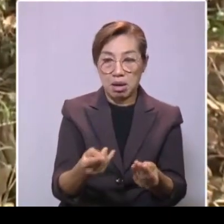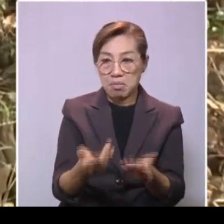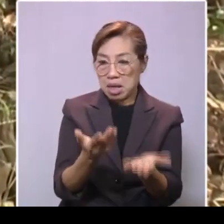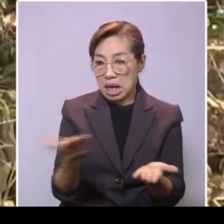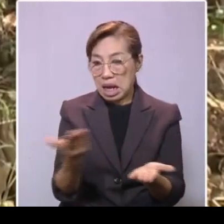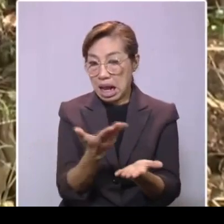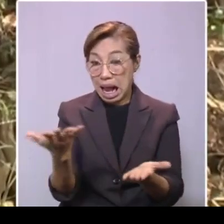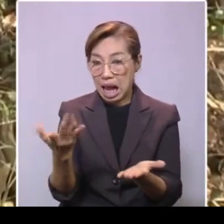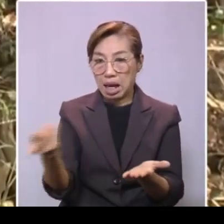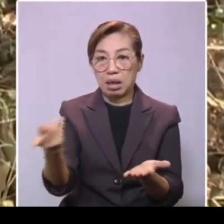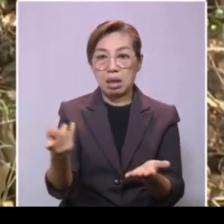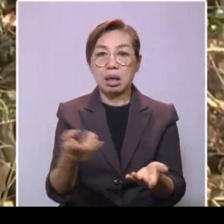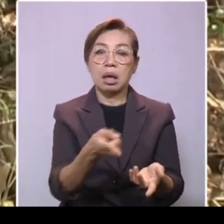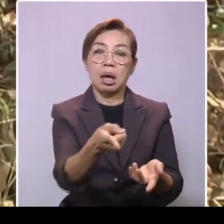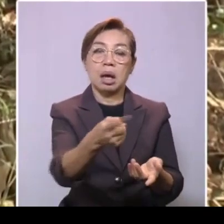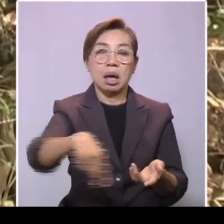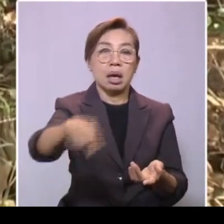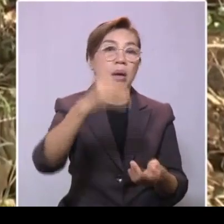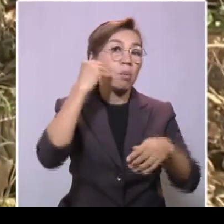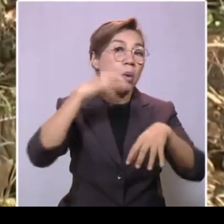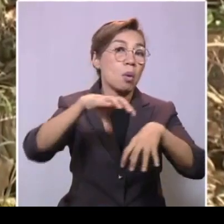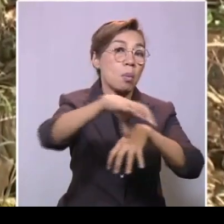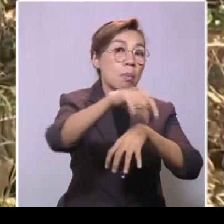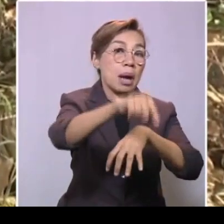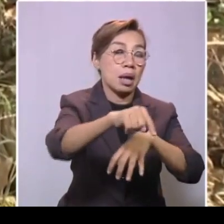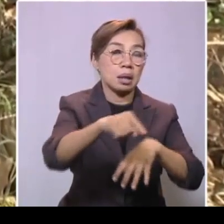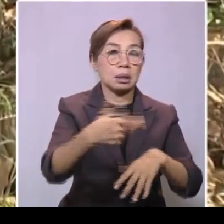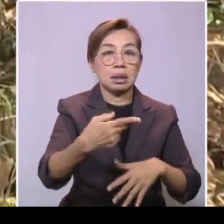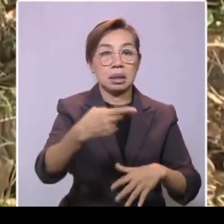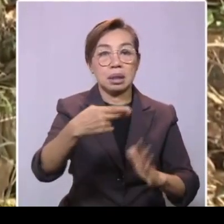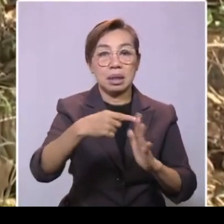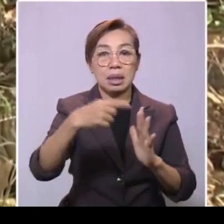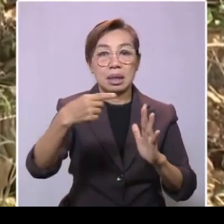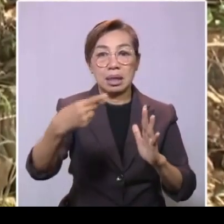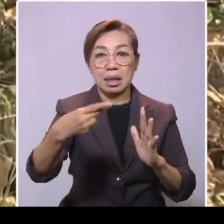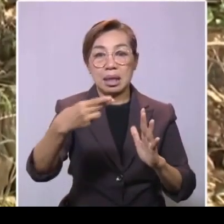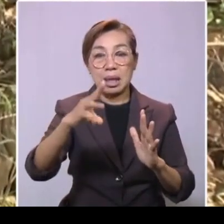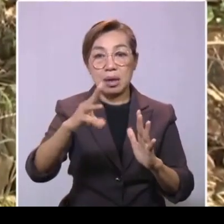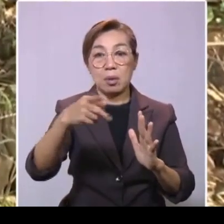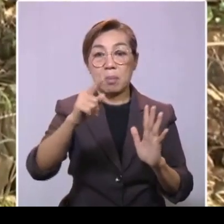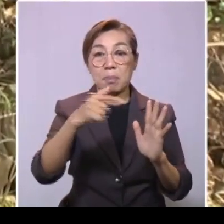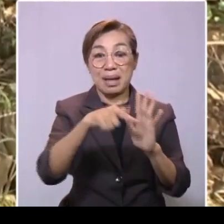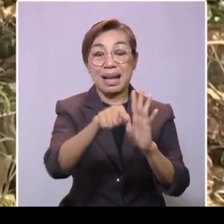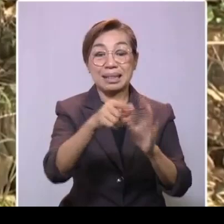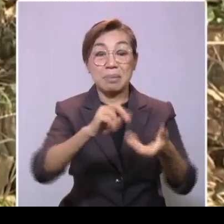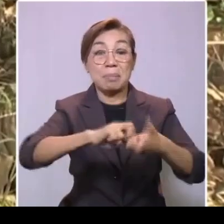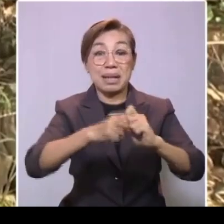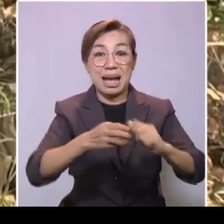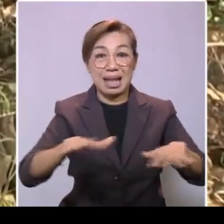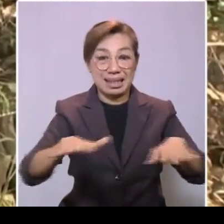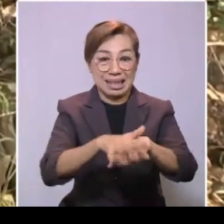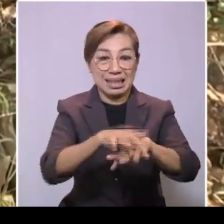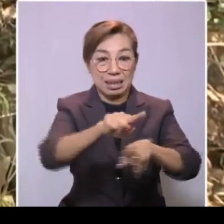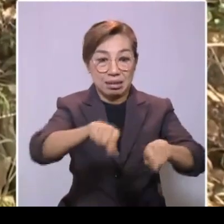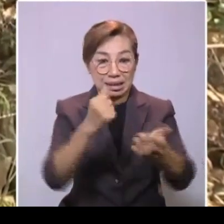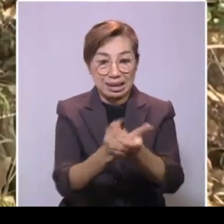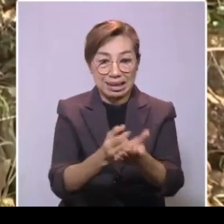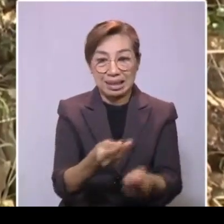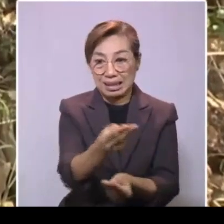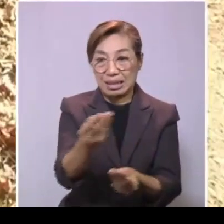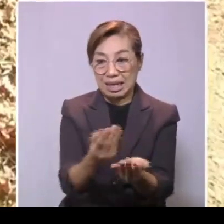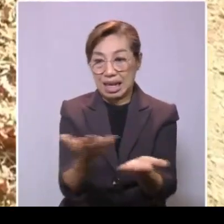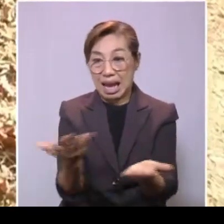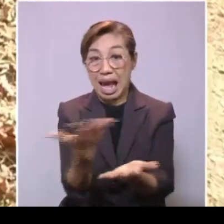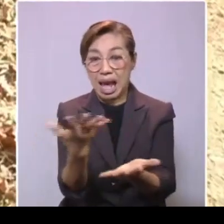ที่มีปัญหาในพื้นที่บ้านเหวปลากั้งตำบลหมูศรีอำเภอปากช่องนะฮะส่วนผู้ครอบครองที่ดินเนี่ยก็นับว่า